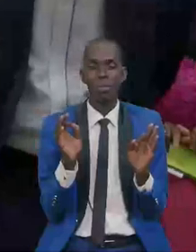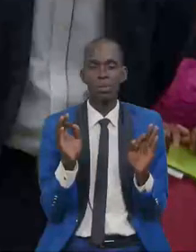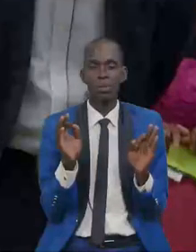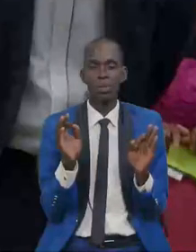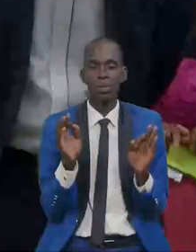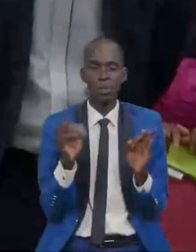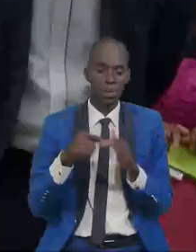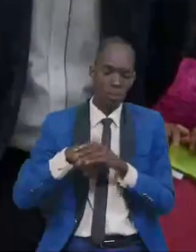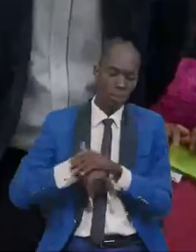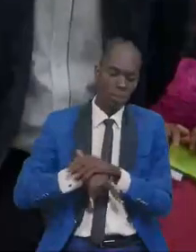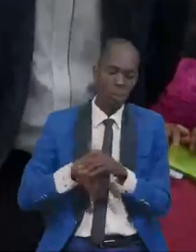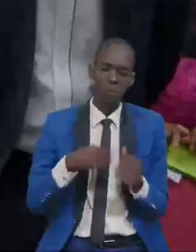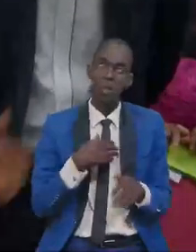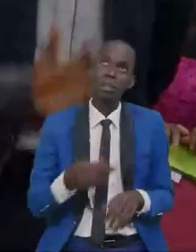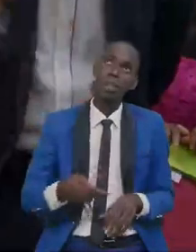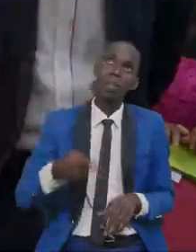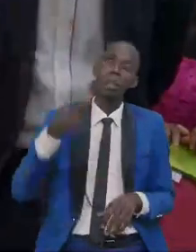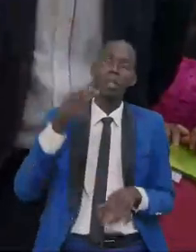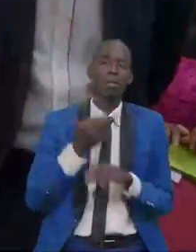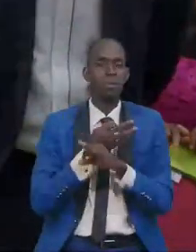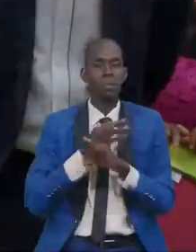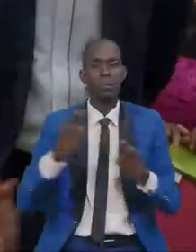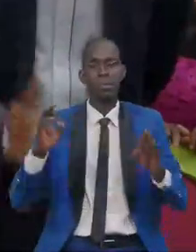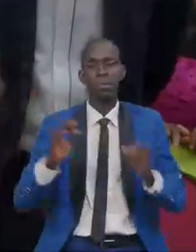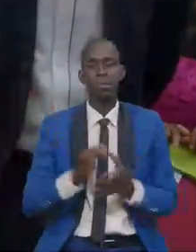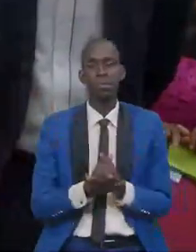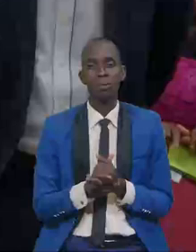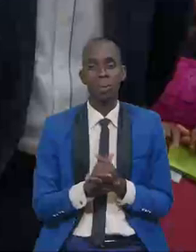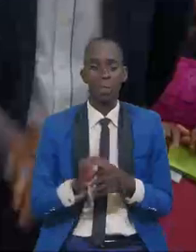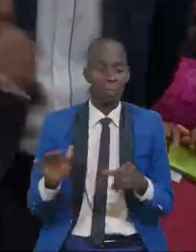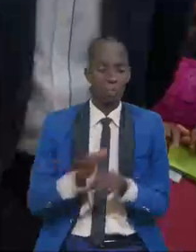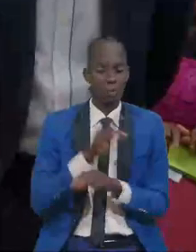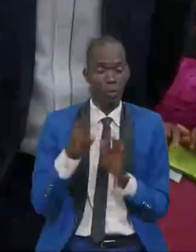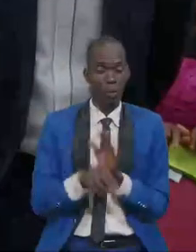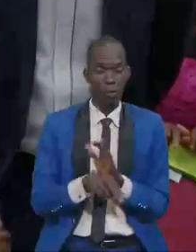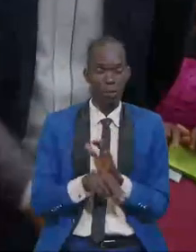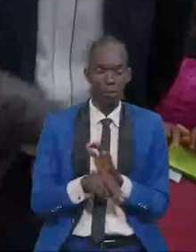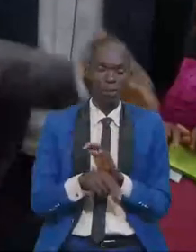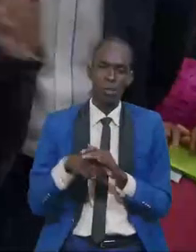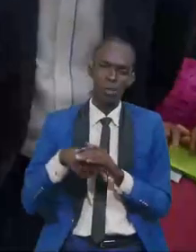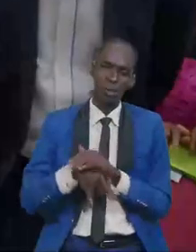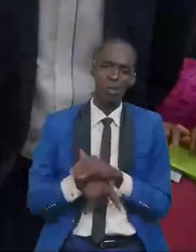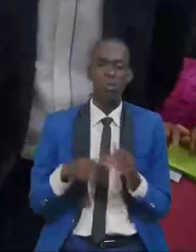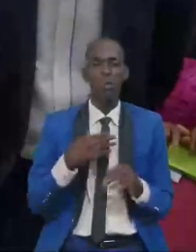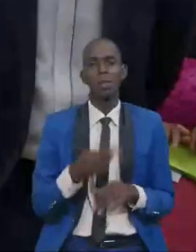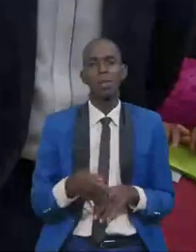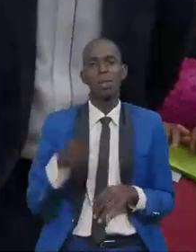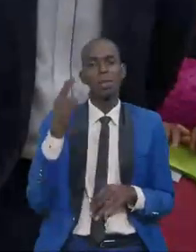La libération profonde et élevée, la plénitude